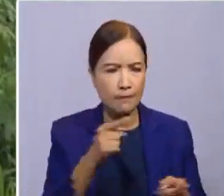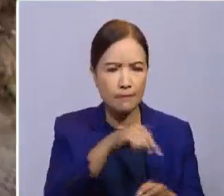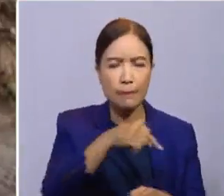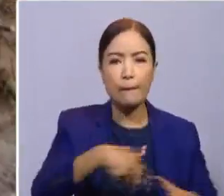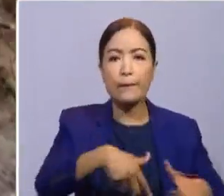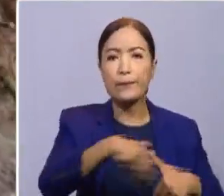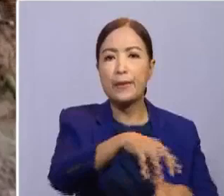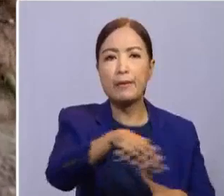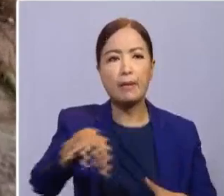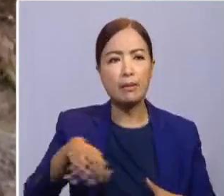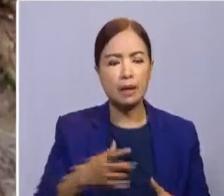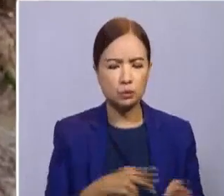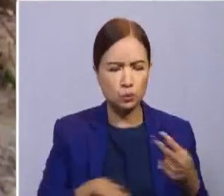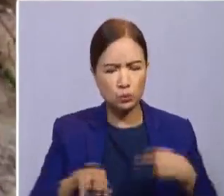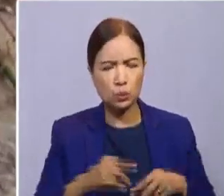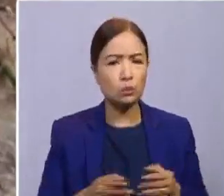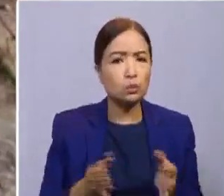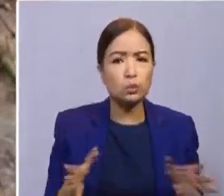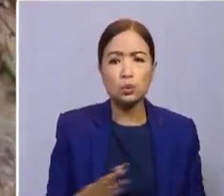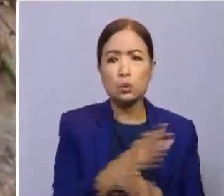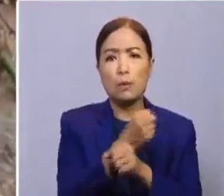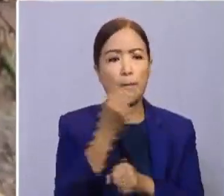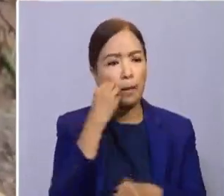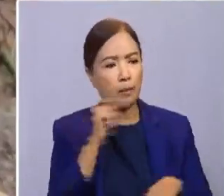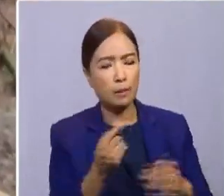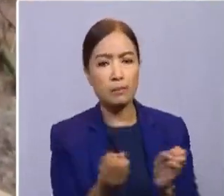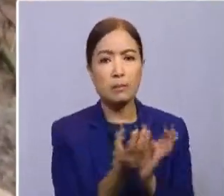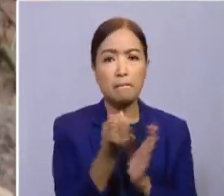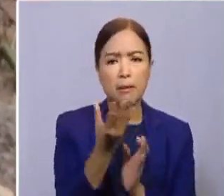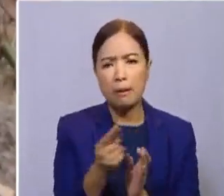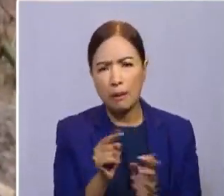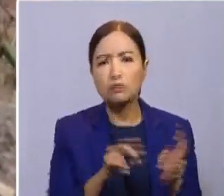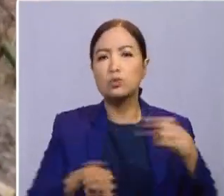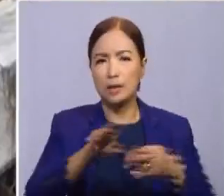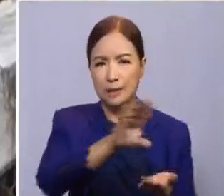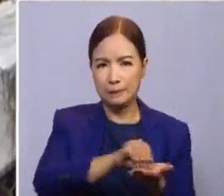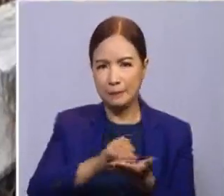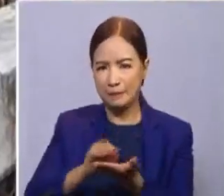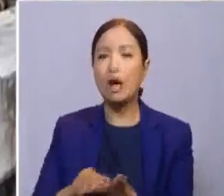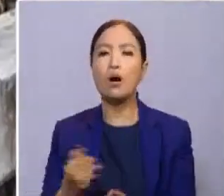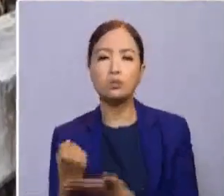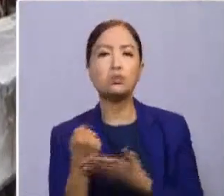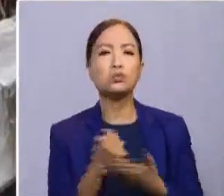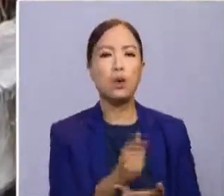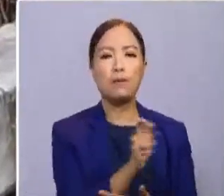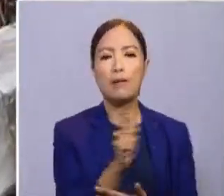ชนบ้านเรือนของตัวเองว่าตกลงแล้วมีบ้านไหนได้รับผลกระทบบ้างเดี๋ยวก็จะเยียวยาช่วยเหลือกันต่อไปนะคะ